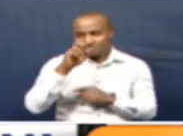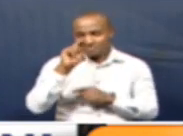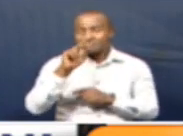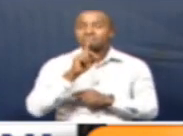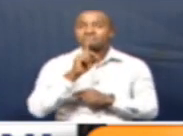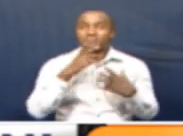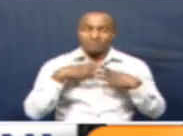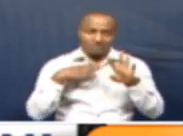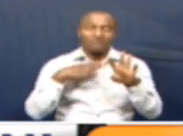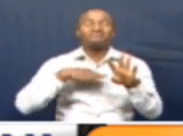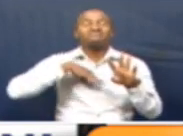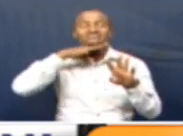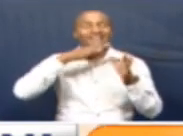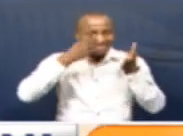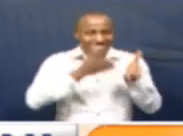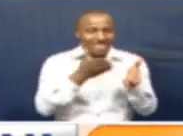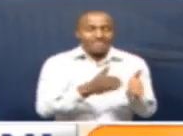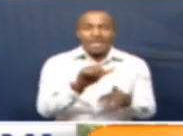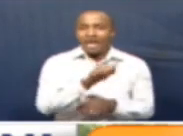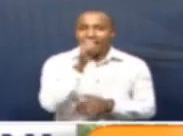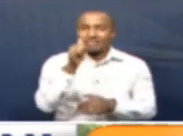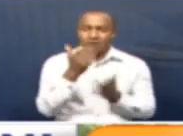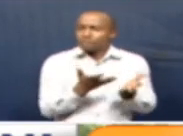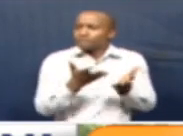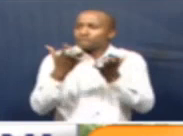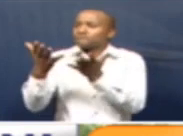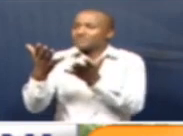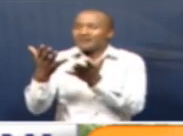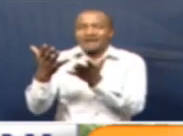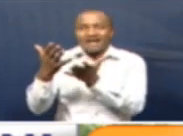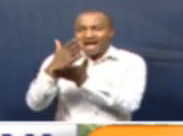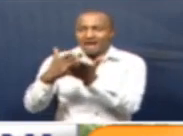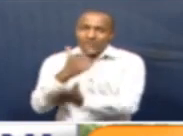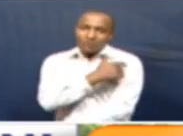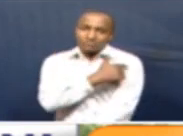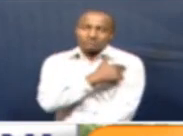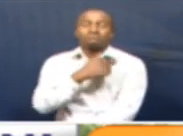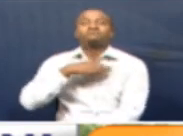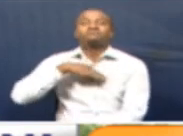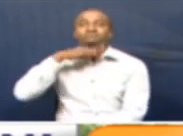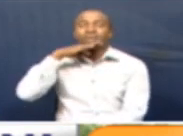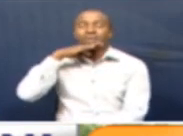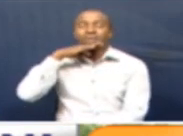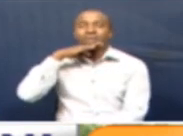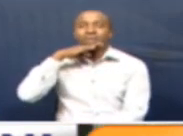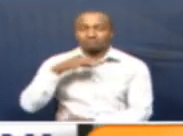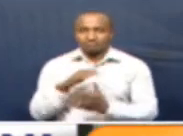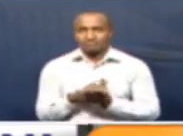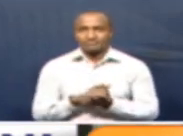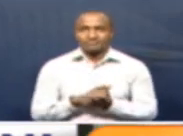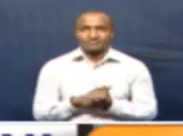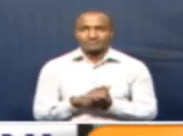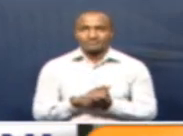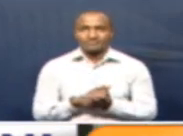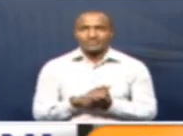walifariki papo hapo, huku wengine wawili wakiaga dunia walipokuwa wakipokea matibabu katika hospitali kuu ya Coast General. Sasa